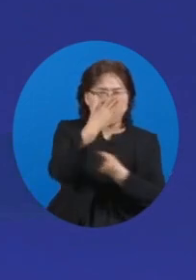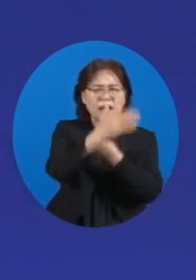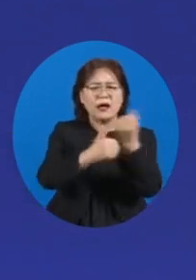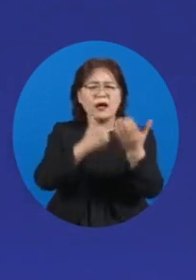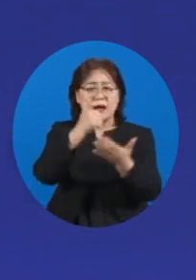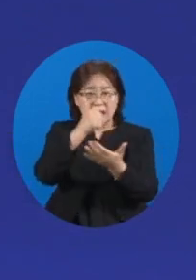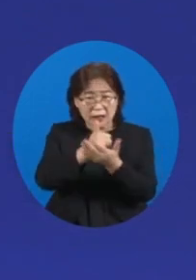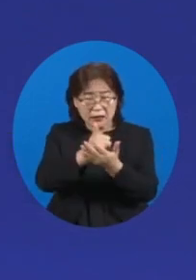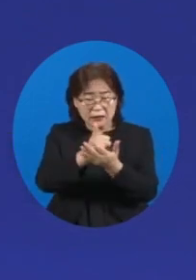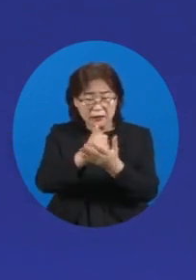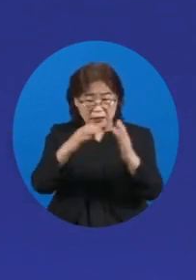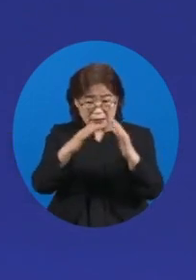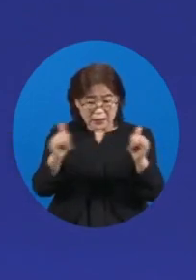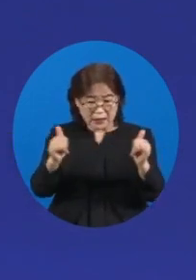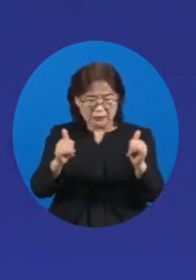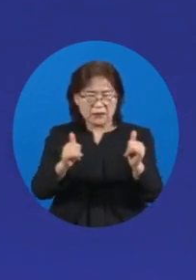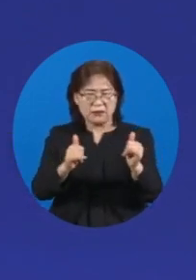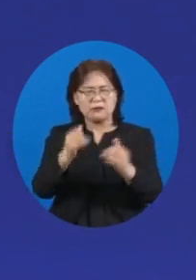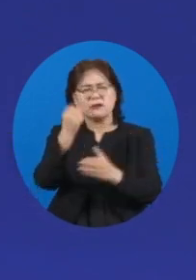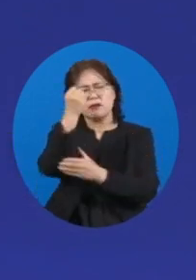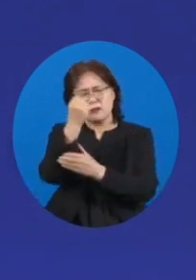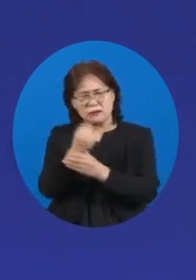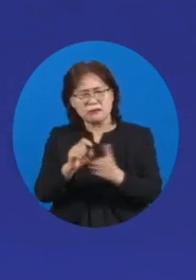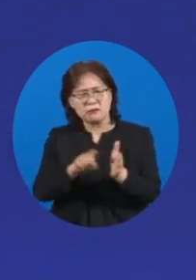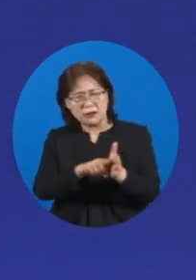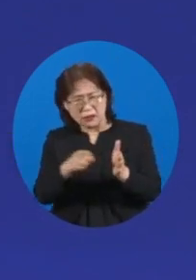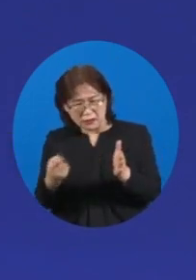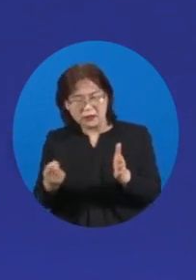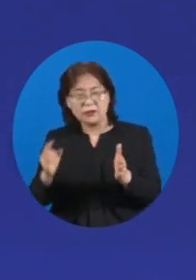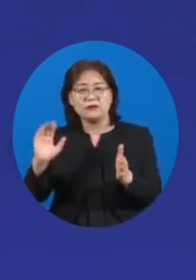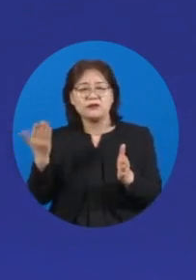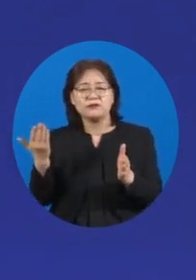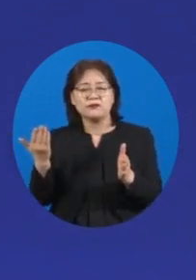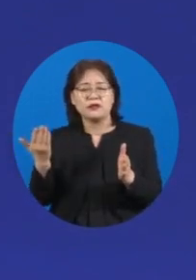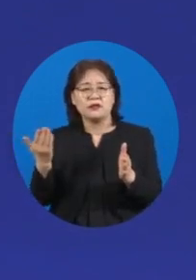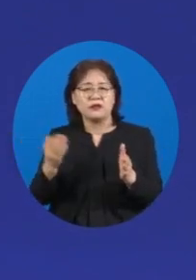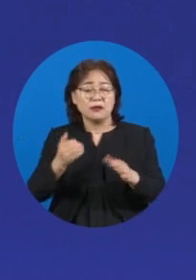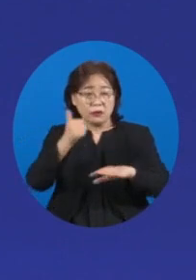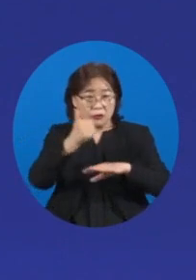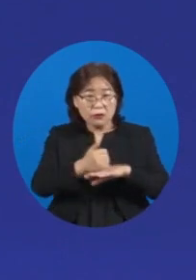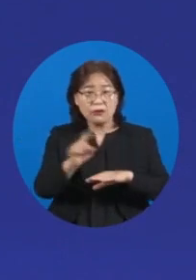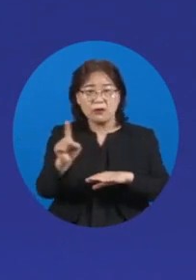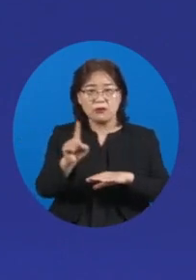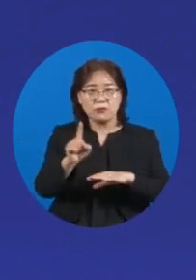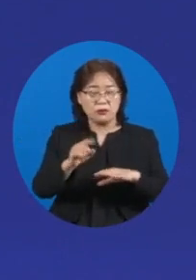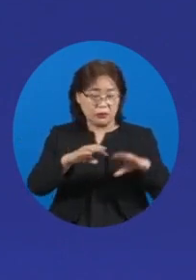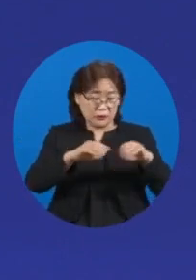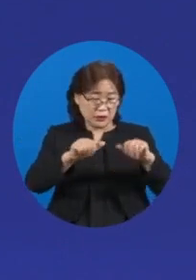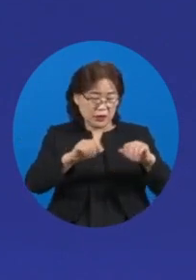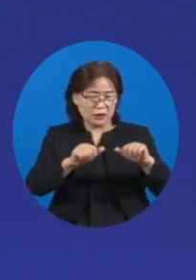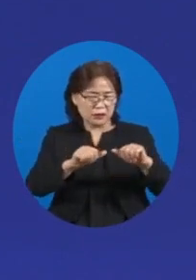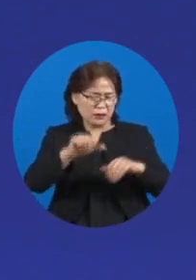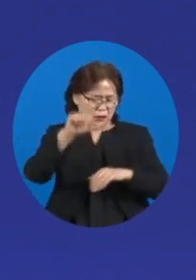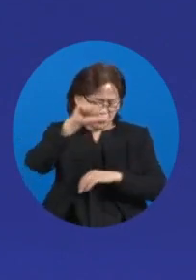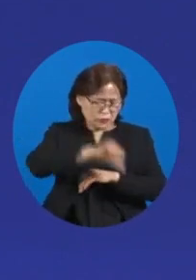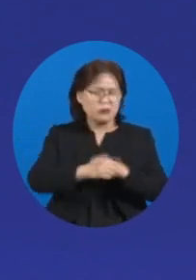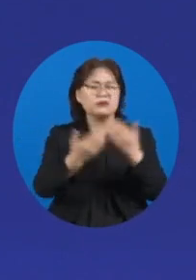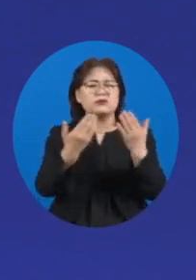통치 난 인간이 타락을 하였습니다 그 다락에 결과 당이 초조를